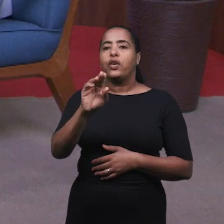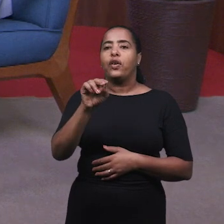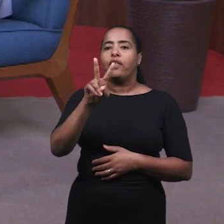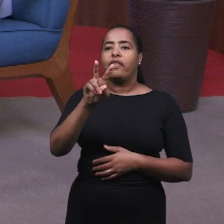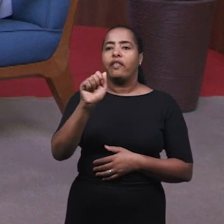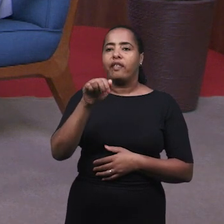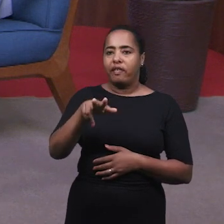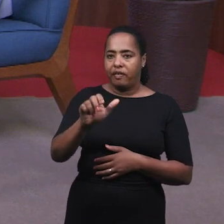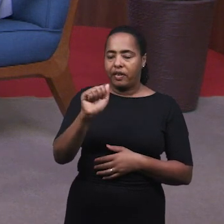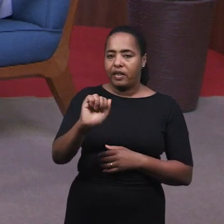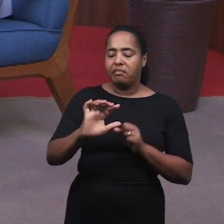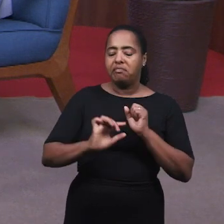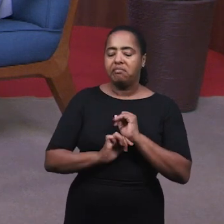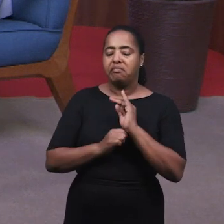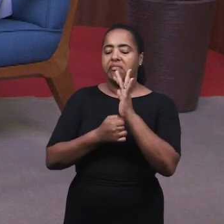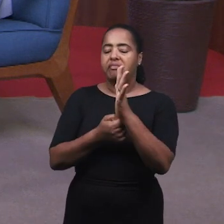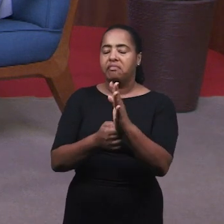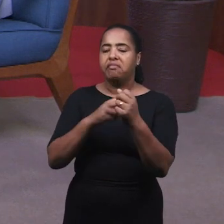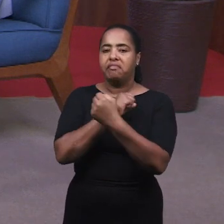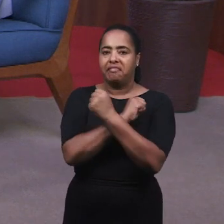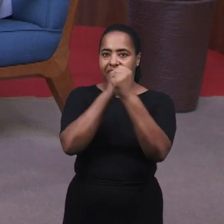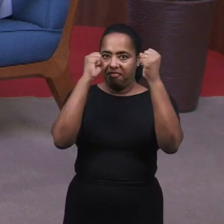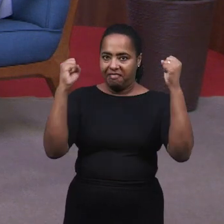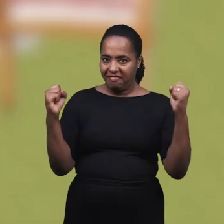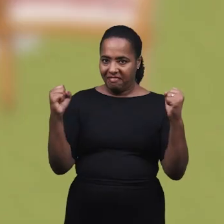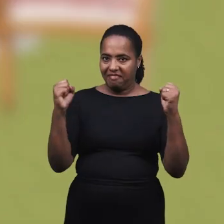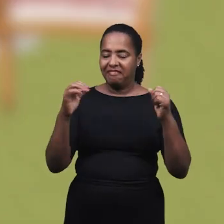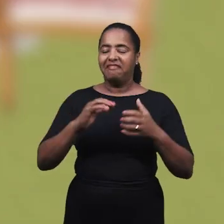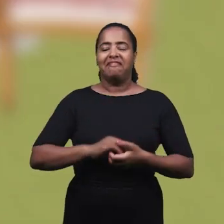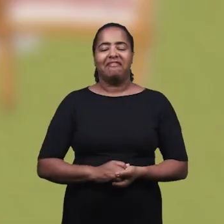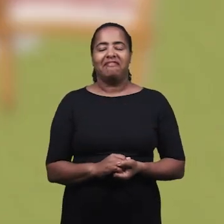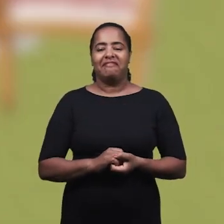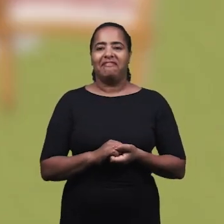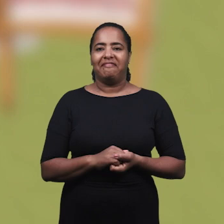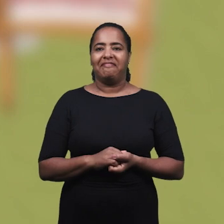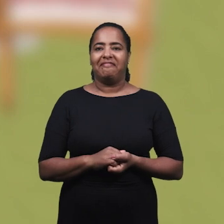Azevedo, qui va nous parler sur l'énigme de Samson.